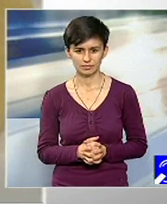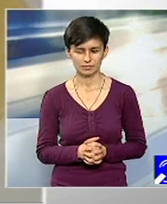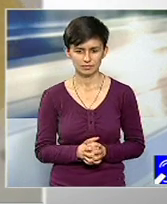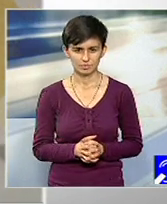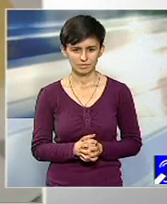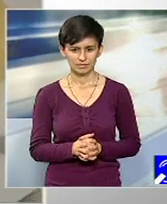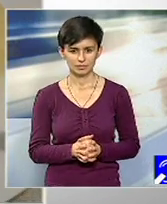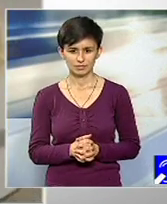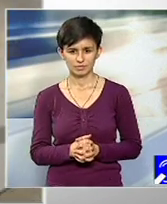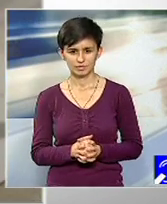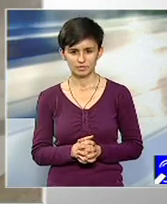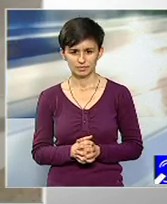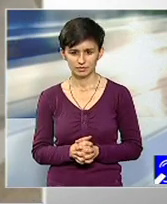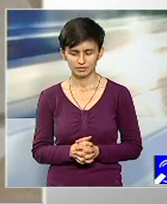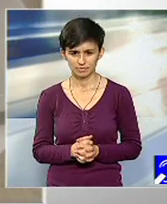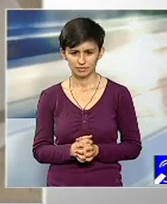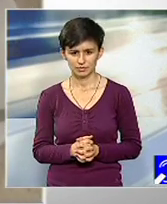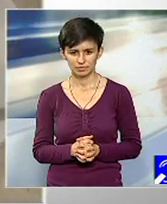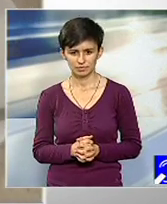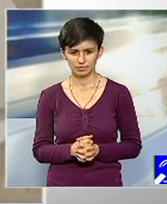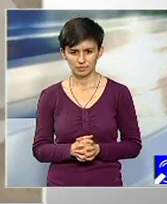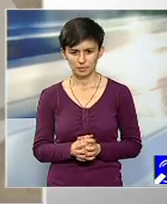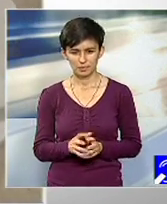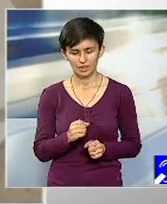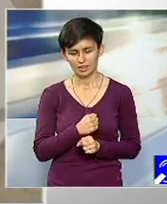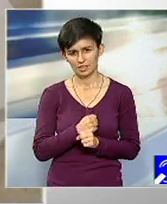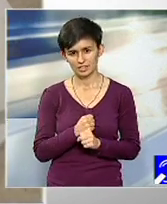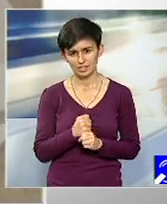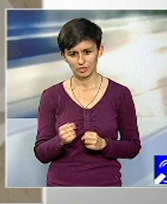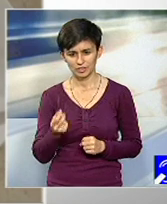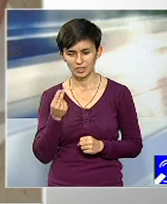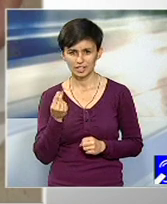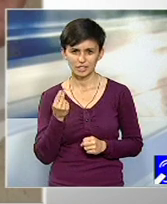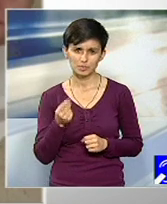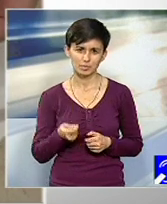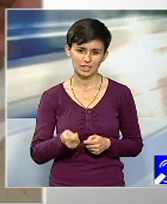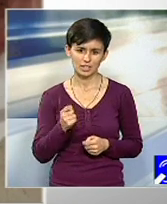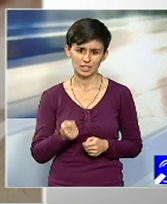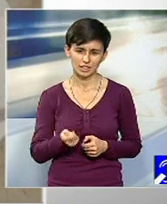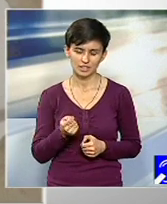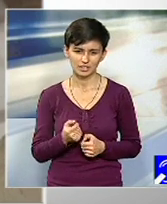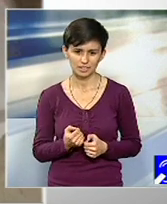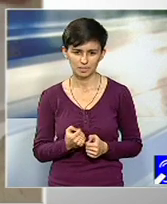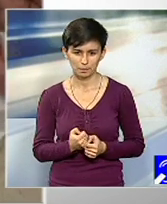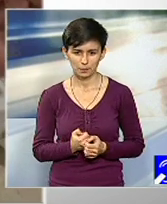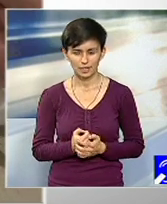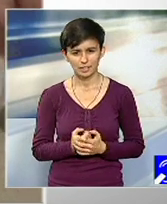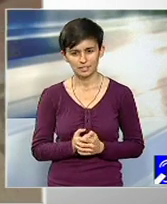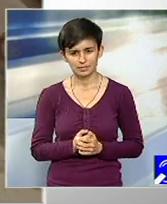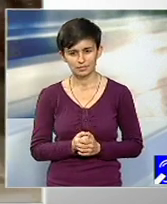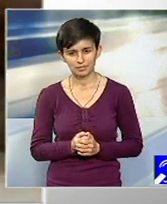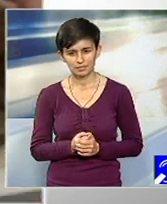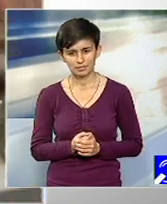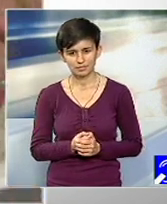Și o să iasă niște clătite super. Eu mă întreb cum mai trebuie să facem cu colțe la Luca, dacă trebuie să... Aici